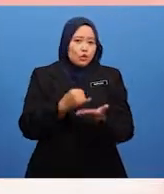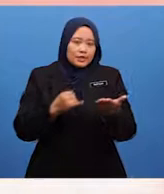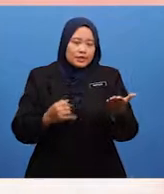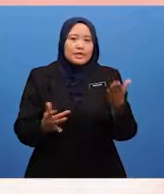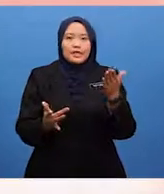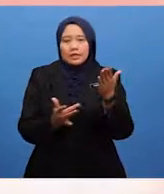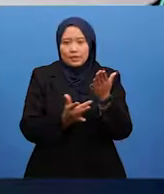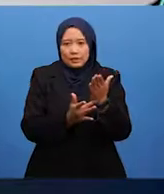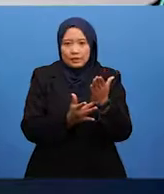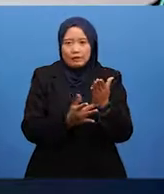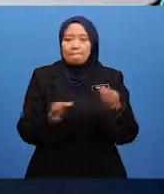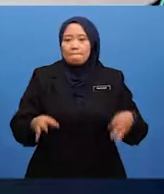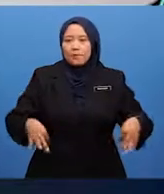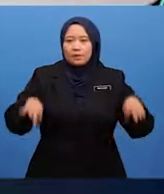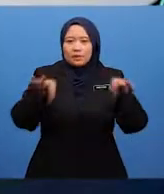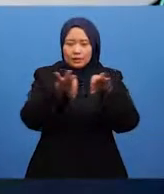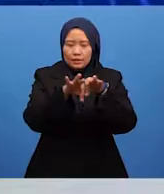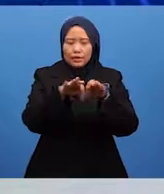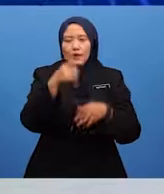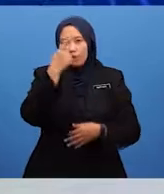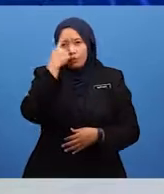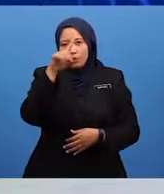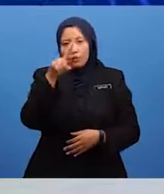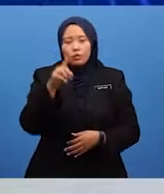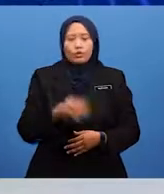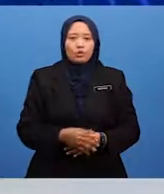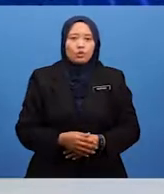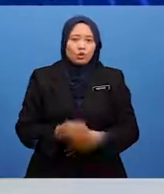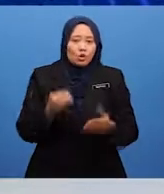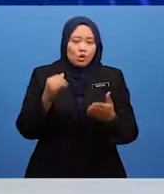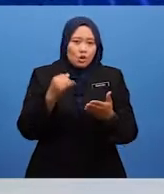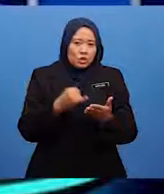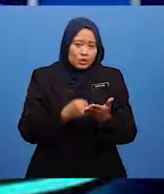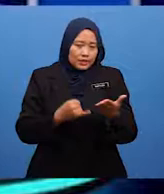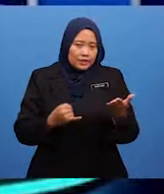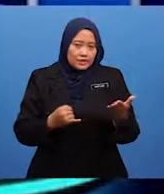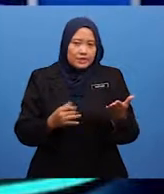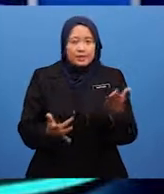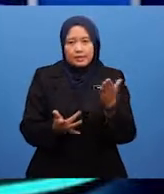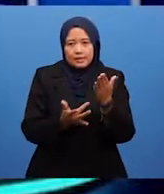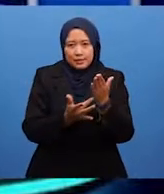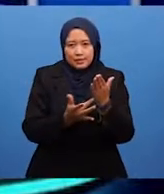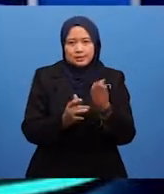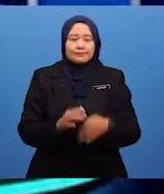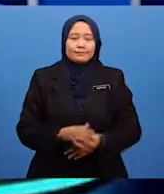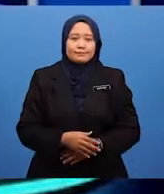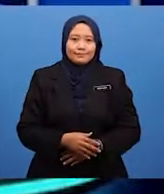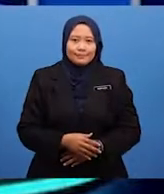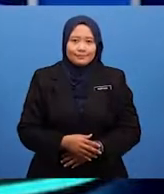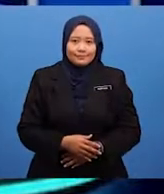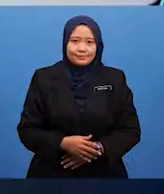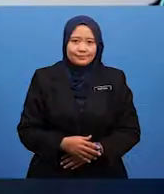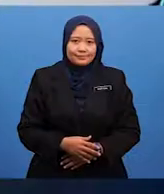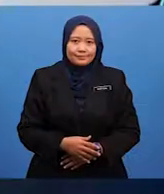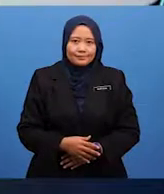perkara penting dalam membina soalnya pengubahan lukisan semua pelajar terlebih kecil-kecil ah kita nampak nampak designer belajar lahir